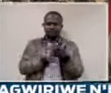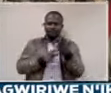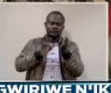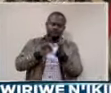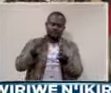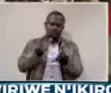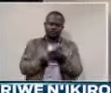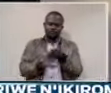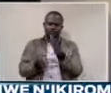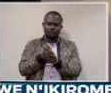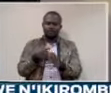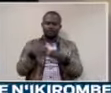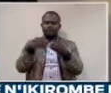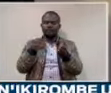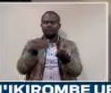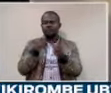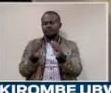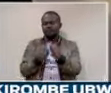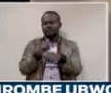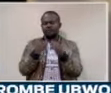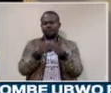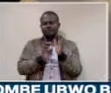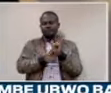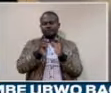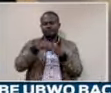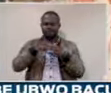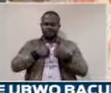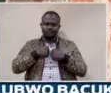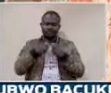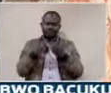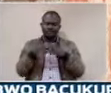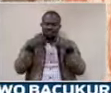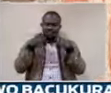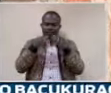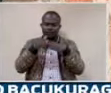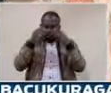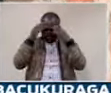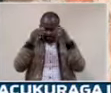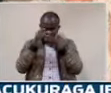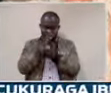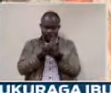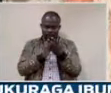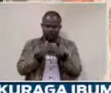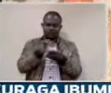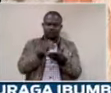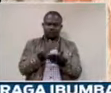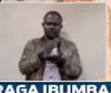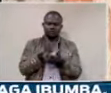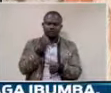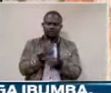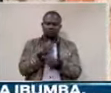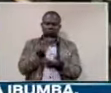kwirukanwa burundu bahabwa imperekeza. Abahagarariye ingaga z'abakozi mu Rwanda bavuga ko batewe impungenge na bimwe mu bigo byahagaritse abakozi